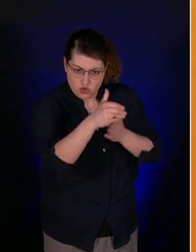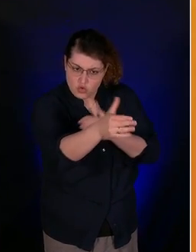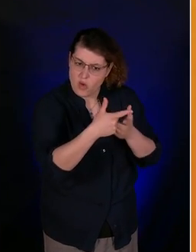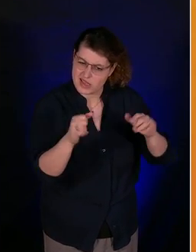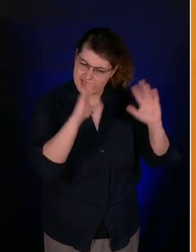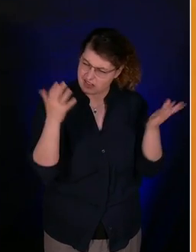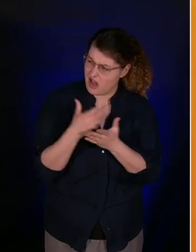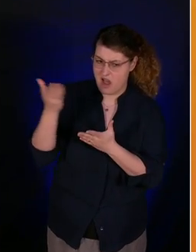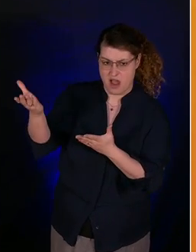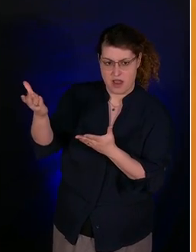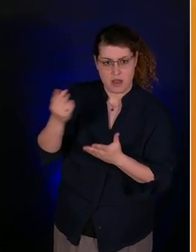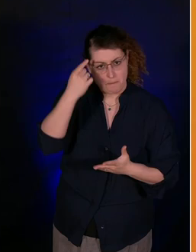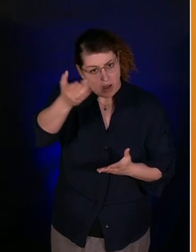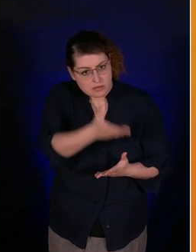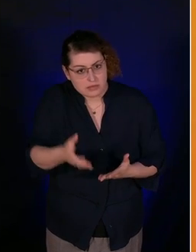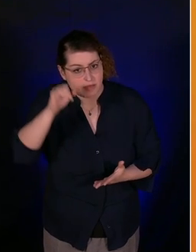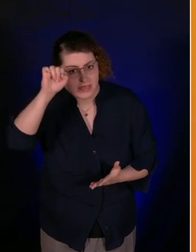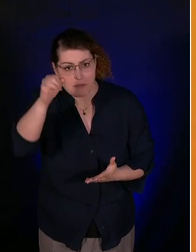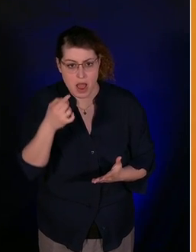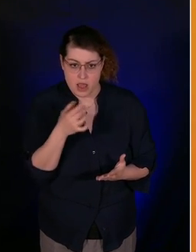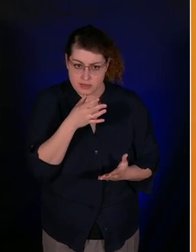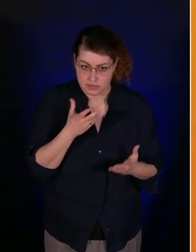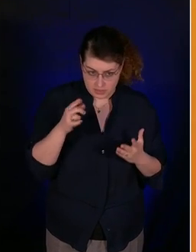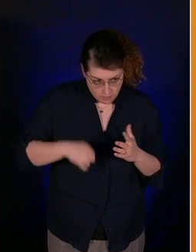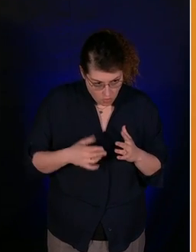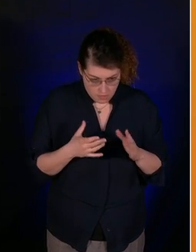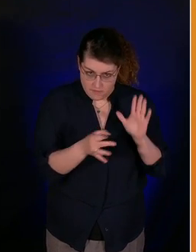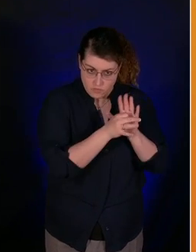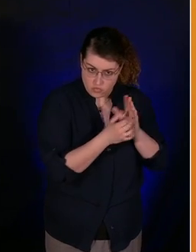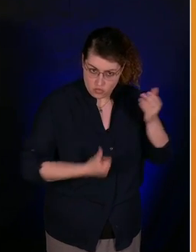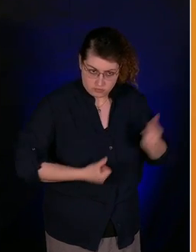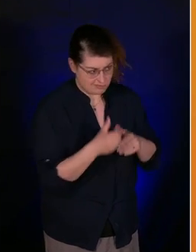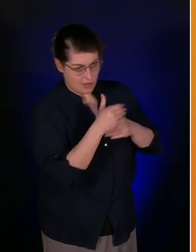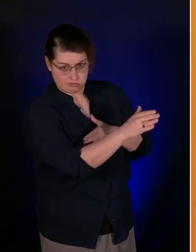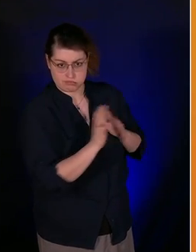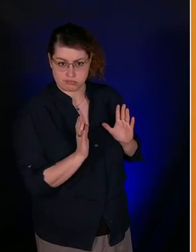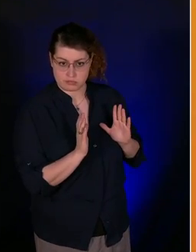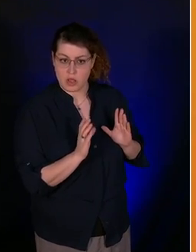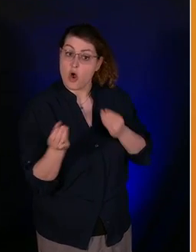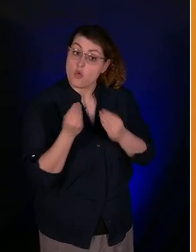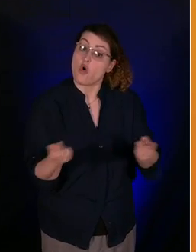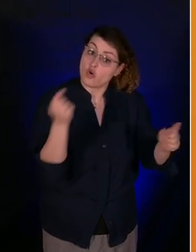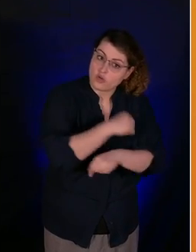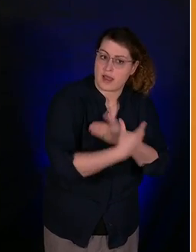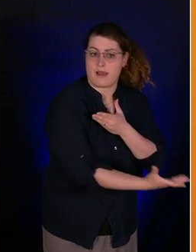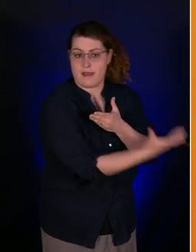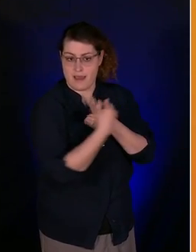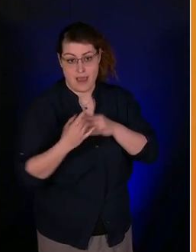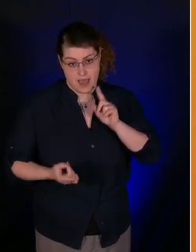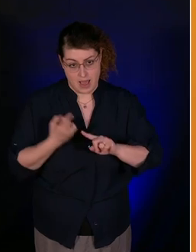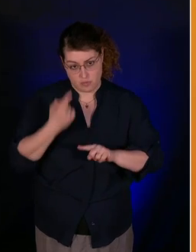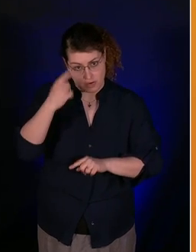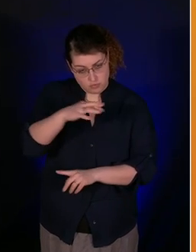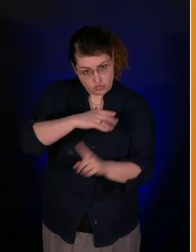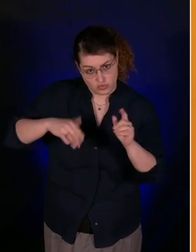pensez-vous, camarades, que cela pourra se gagner sans les services publics ? Ou sont-ils indispensables à la construction d'une société